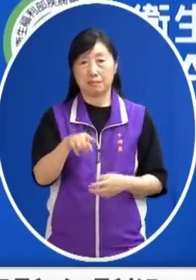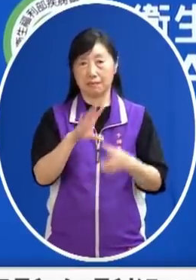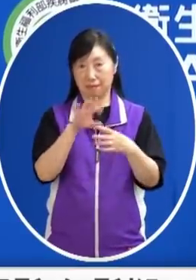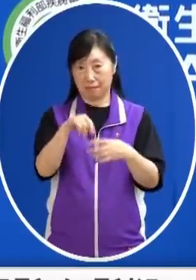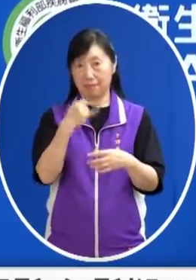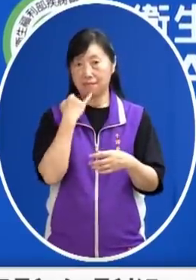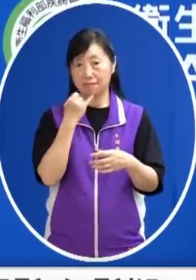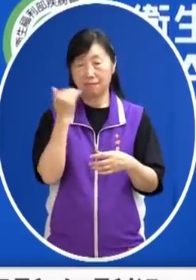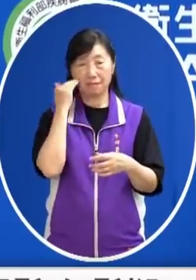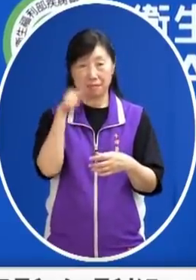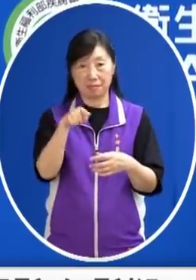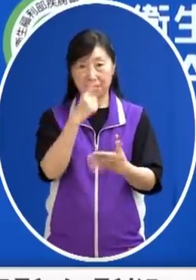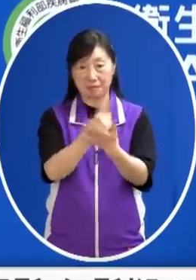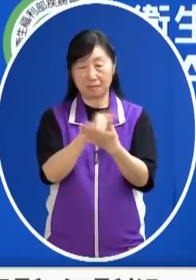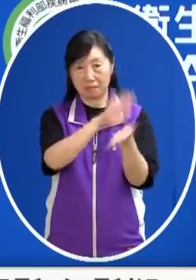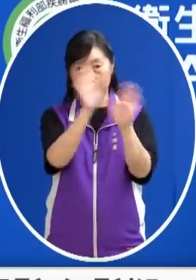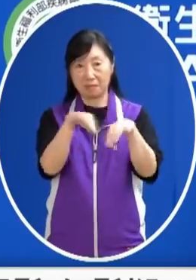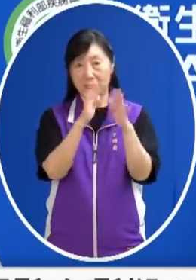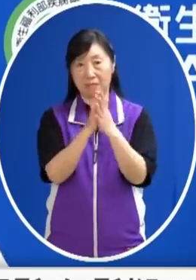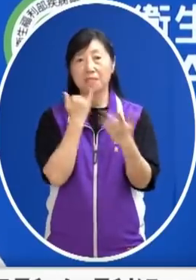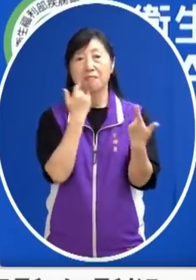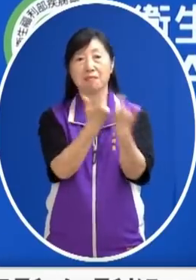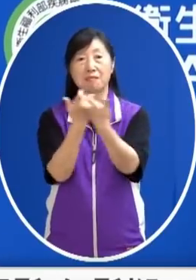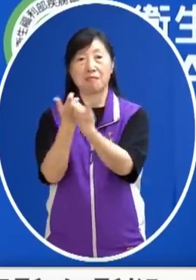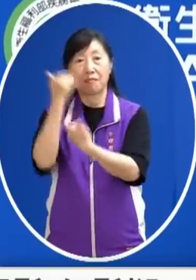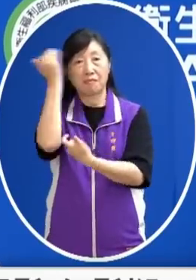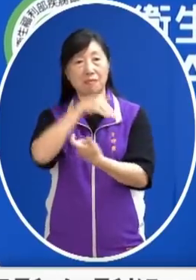很多一些突发的情况，没有问题。